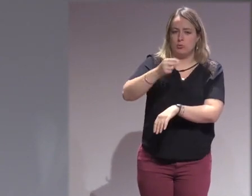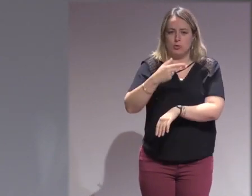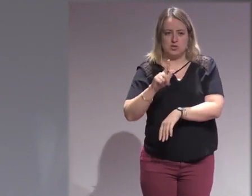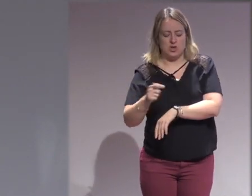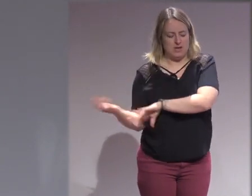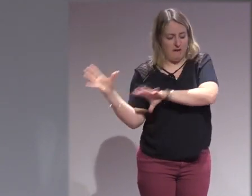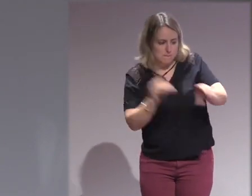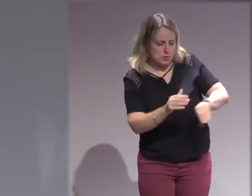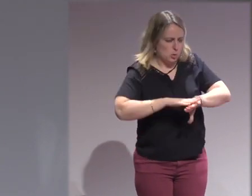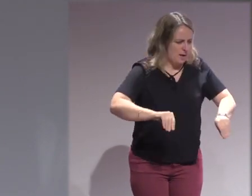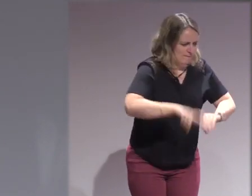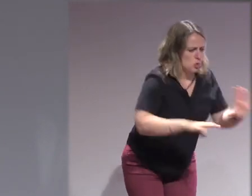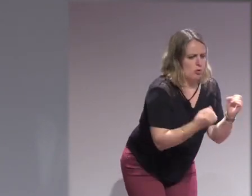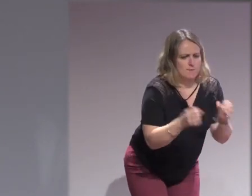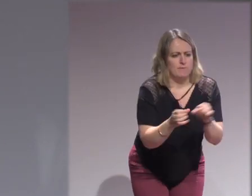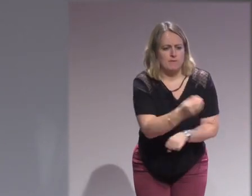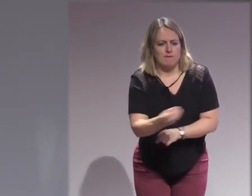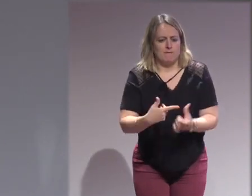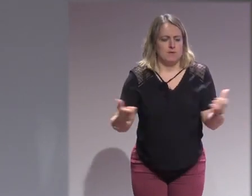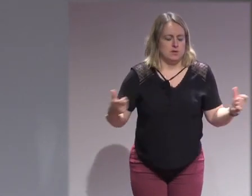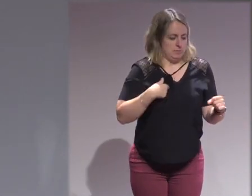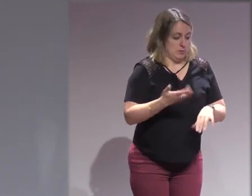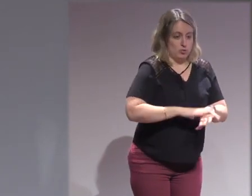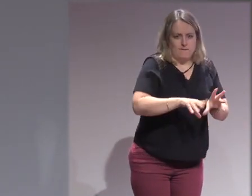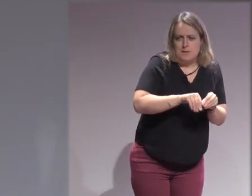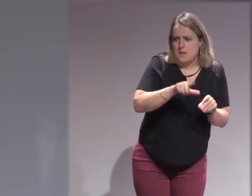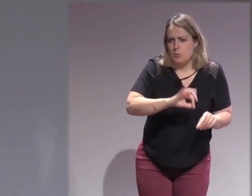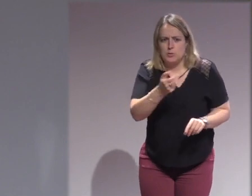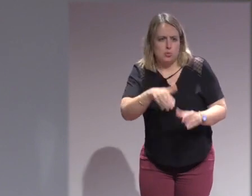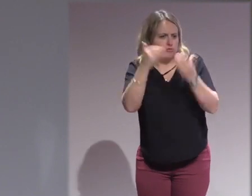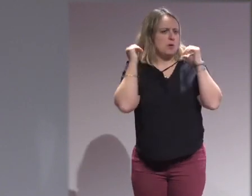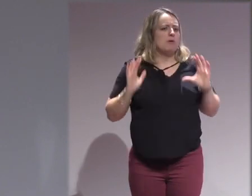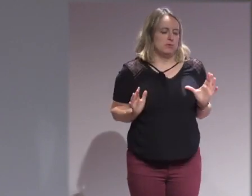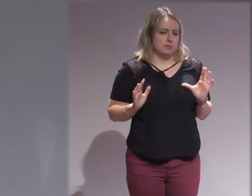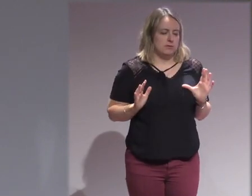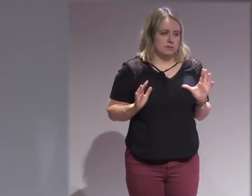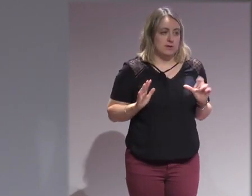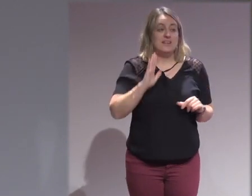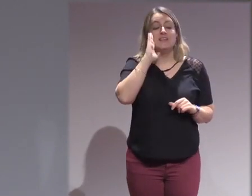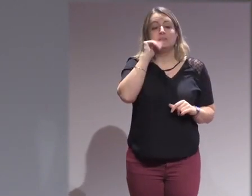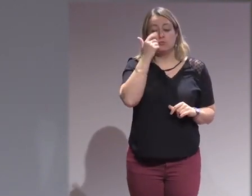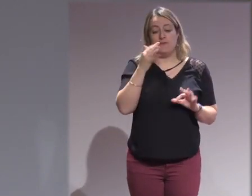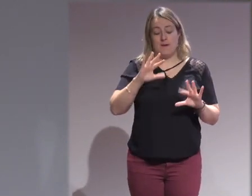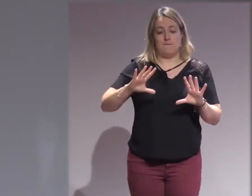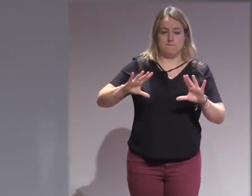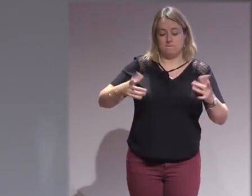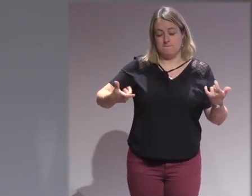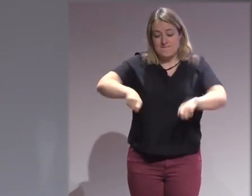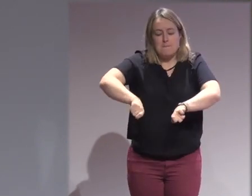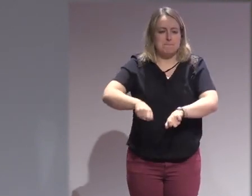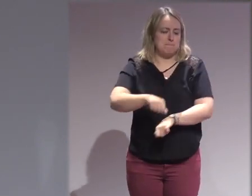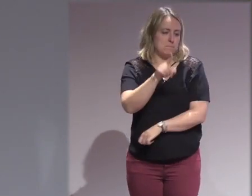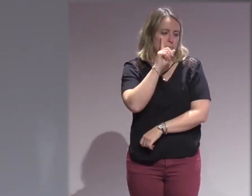sauver les enfants, et puis en fait, on ne sait pas du tout s'ils ont encore une famille ou pas. Donc en fait, ce qui amène des pays à fermer les portes de l'adoption